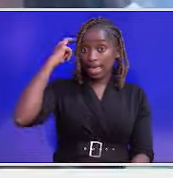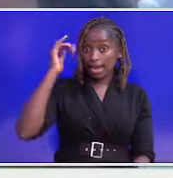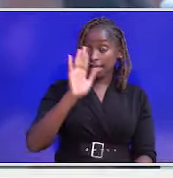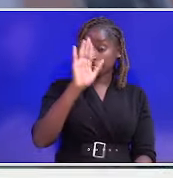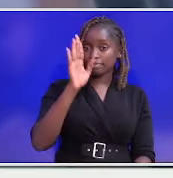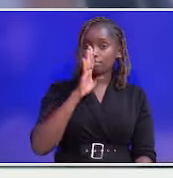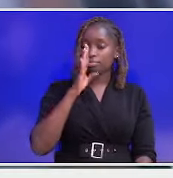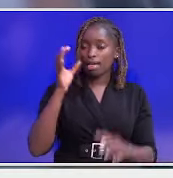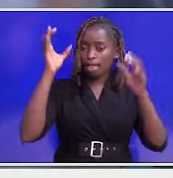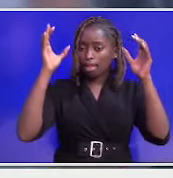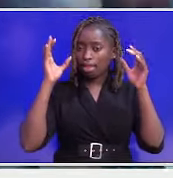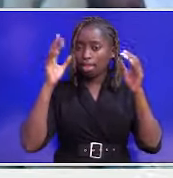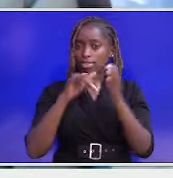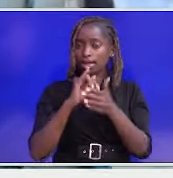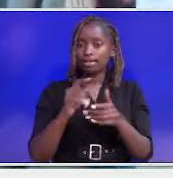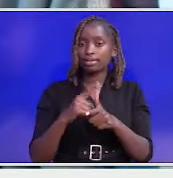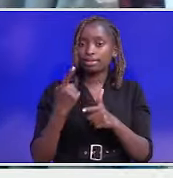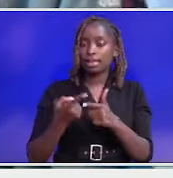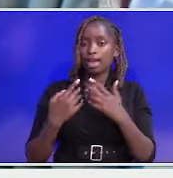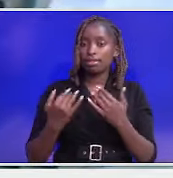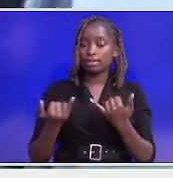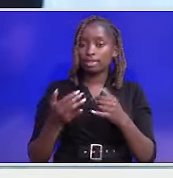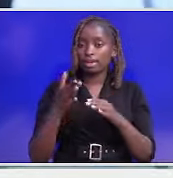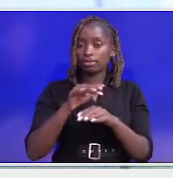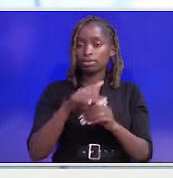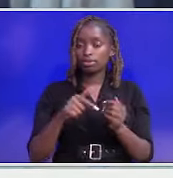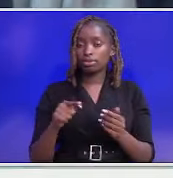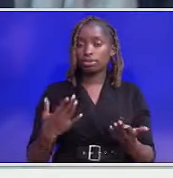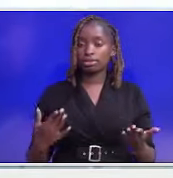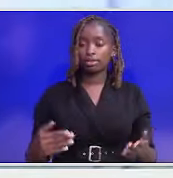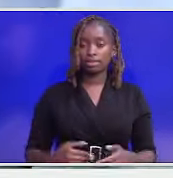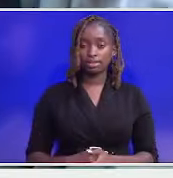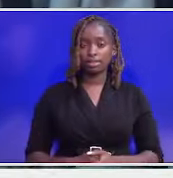huwekwa, kwa jadi inamaanisha yuunganishwa na mababu.